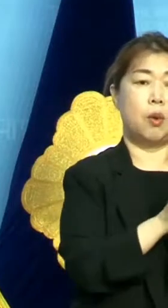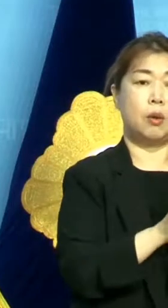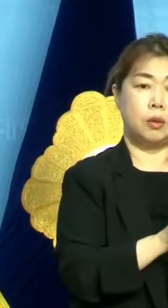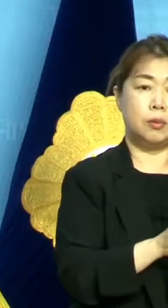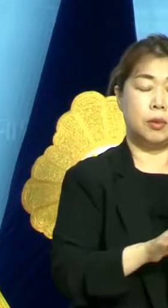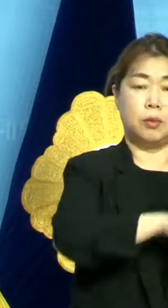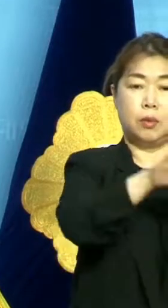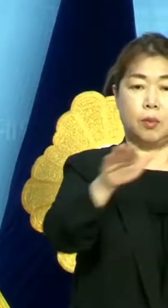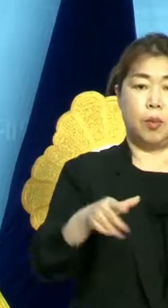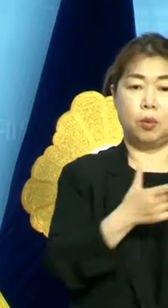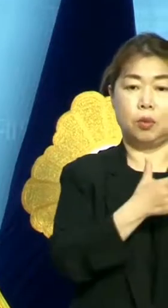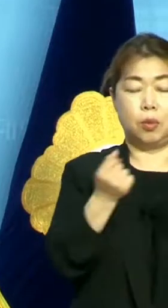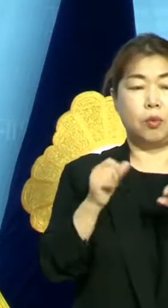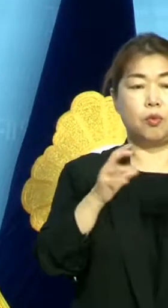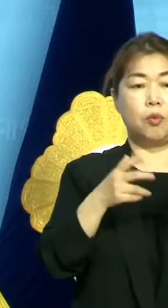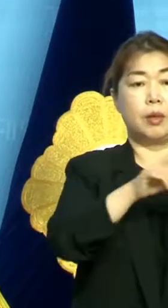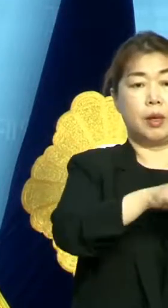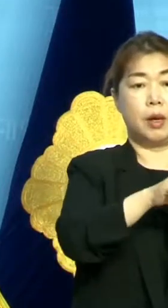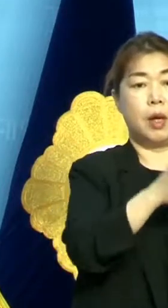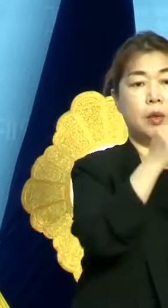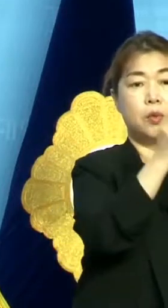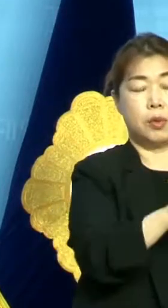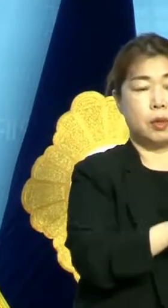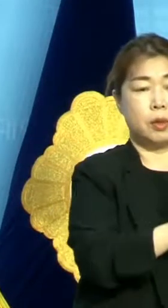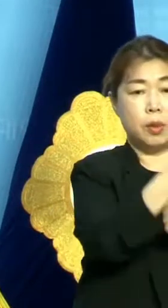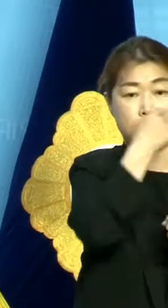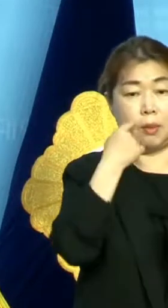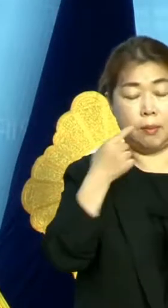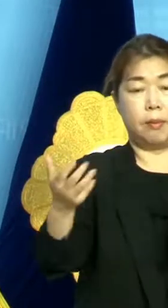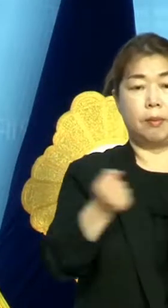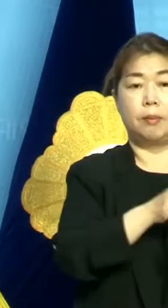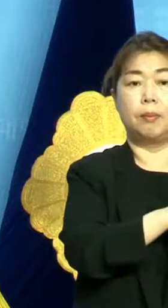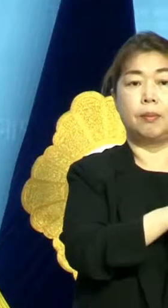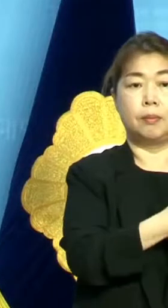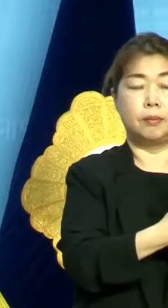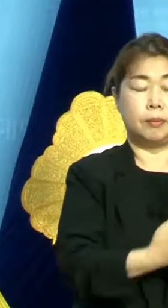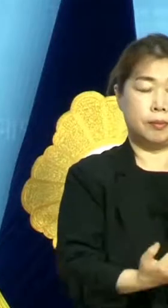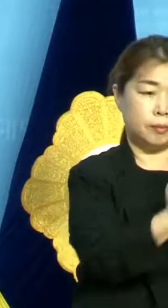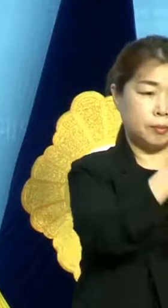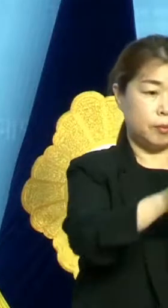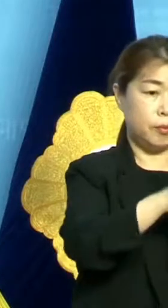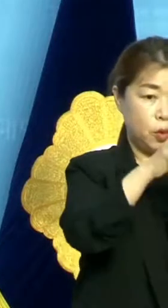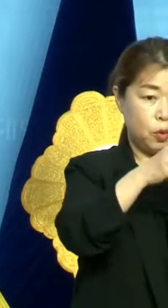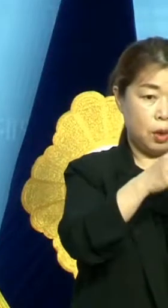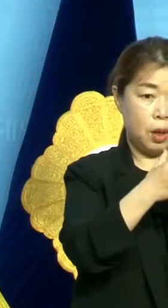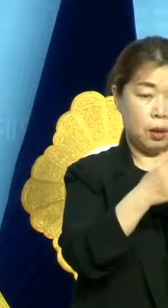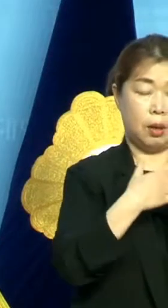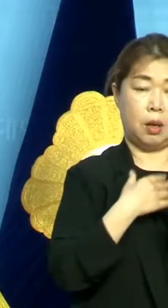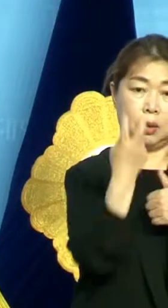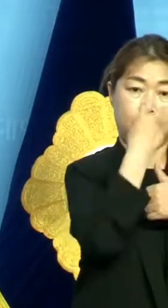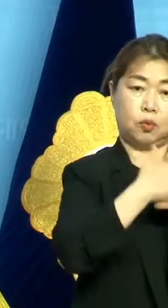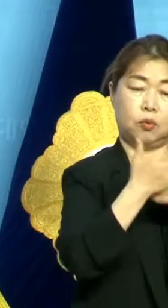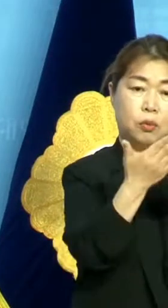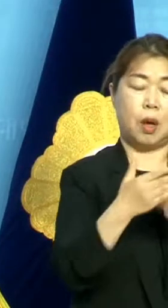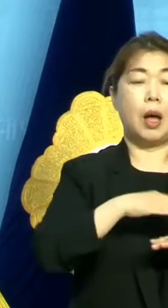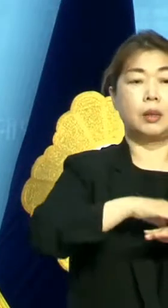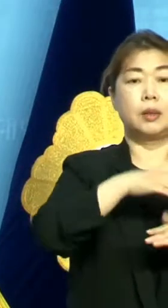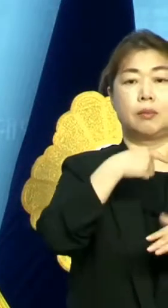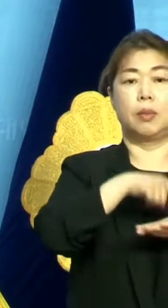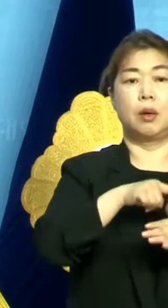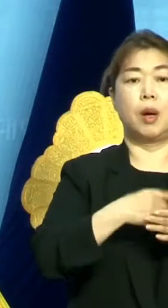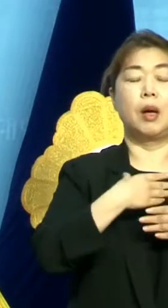국가 공동체의 존재의 의미를 증명했습니다 재난 속에서 국가가 나를 지켜준다는 안심